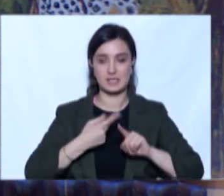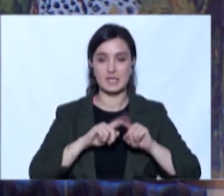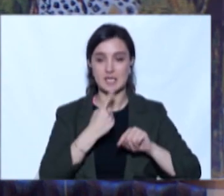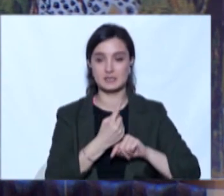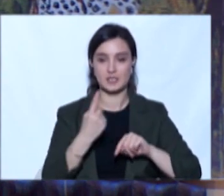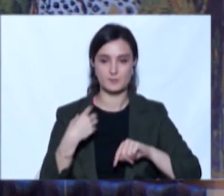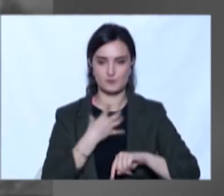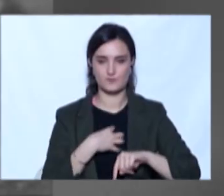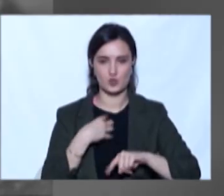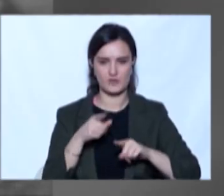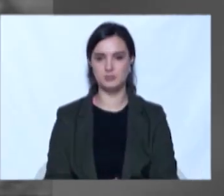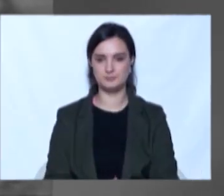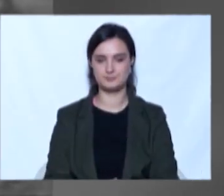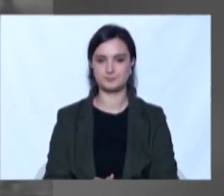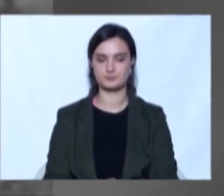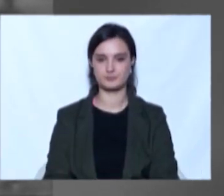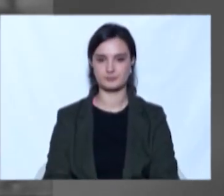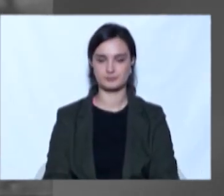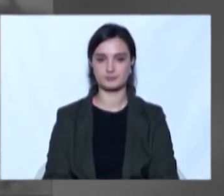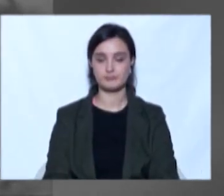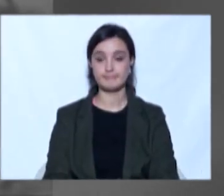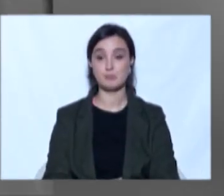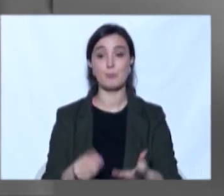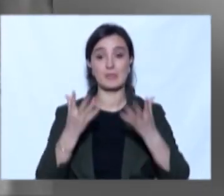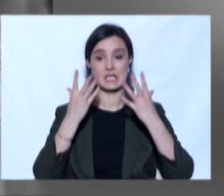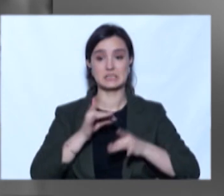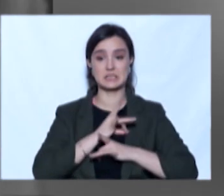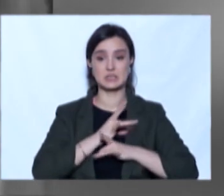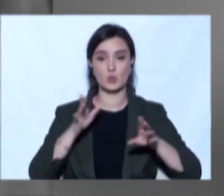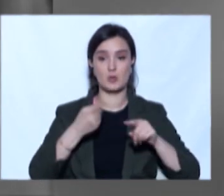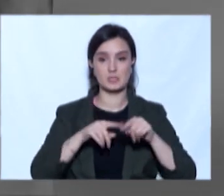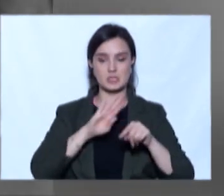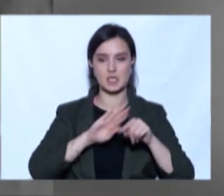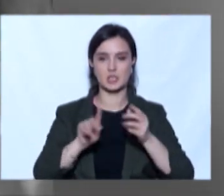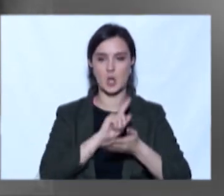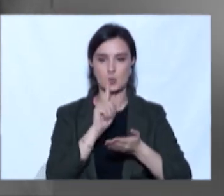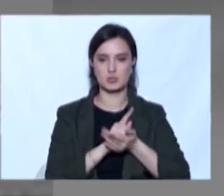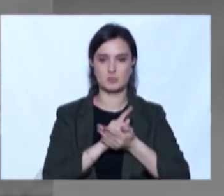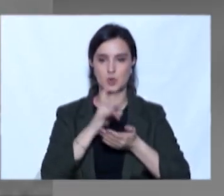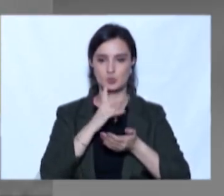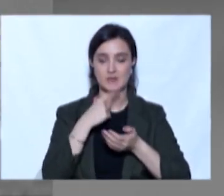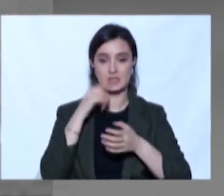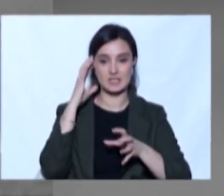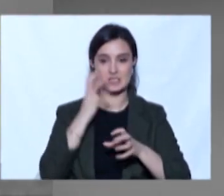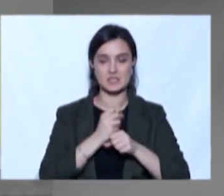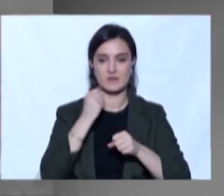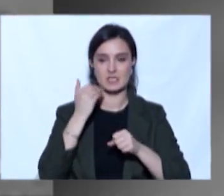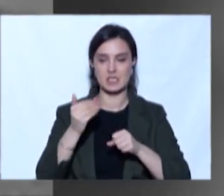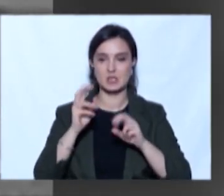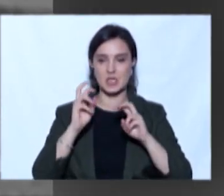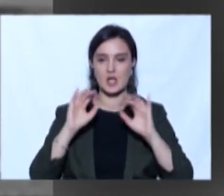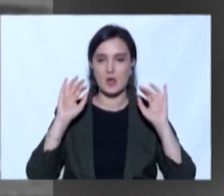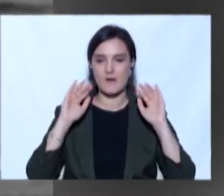ესეთი მნიშვნელოვანი დღესასწაული არის. გარდა დღესასწაულების აუცილებლად უნდა ვახსენოთ სვანური ფოლკლორი,